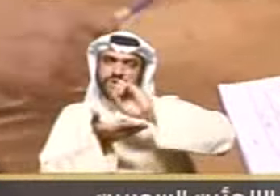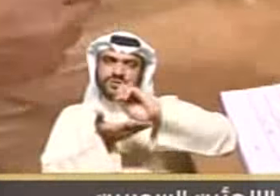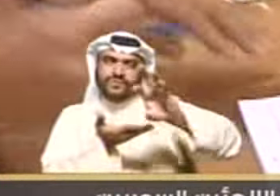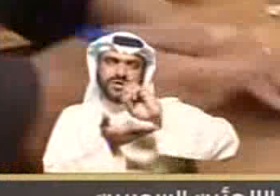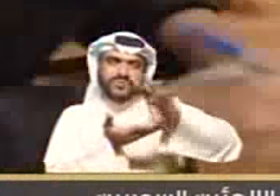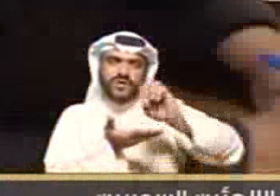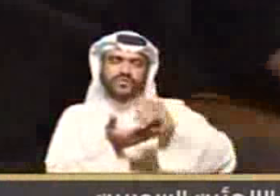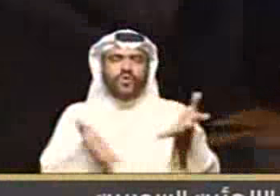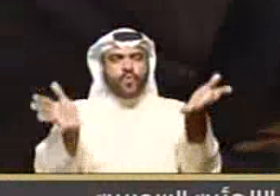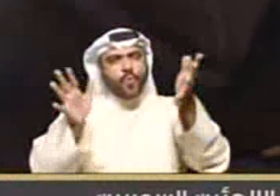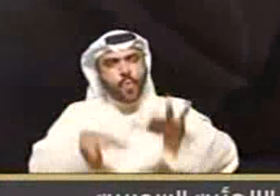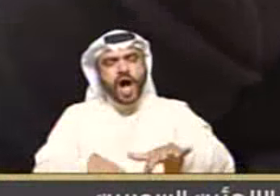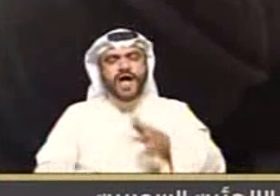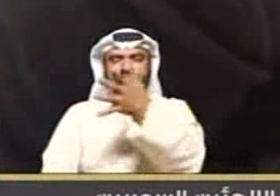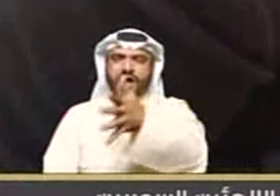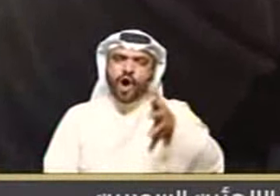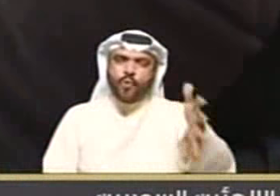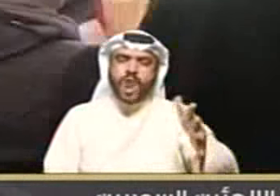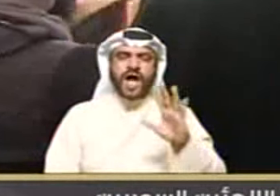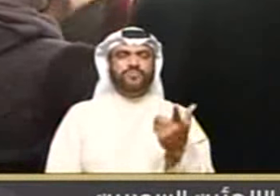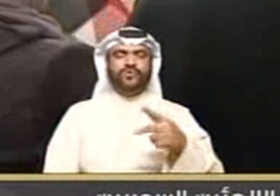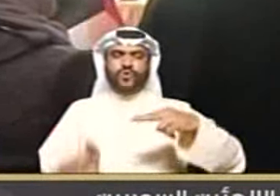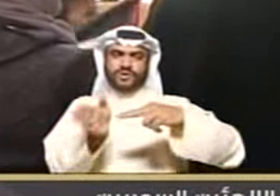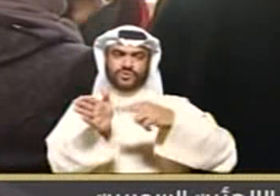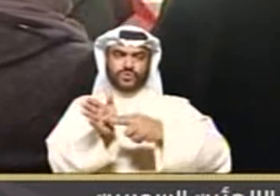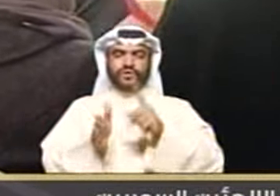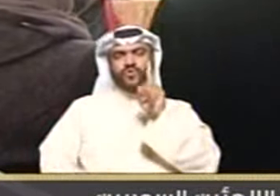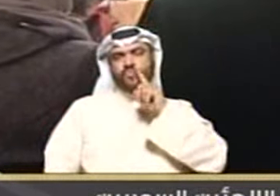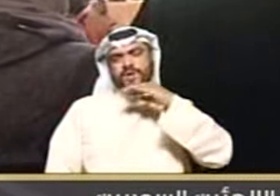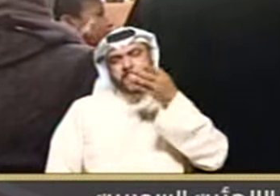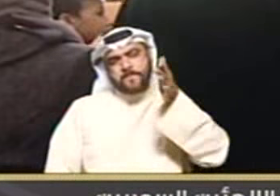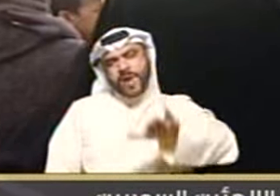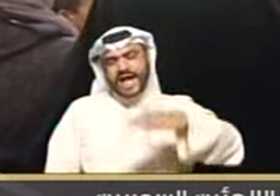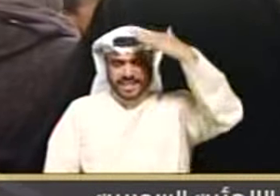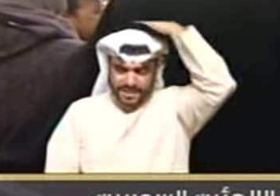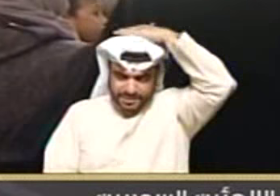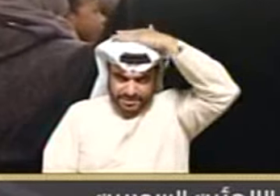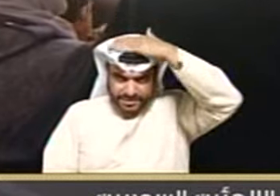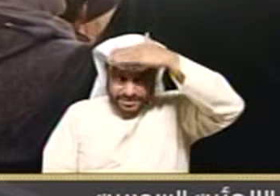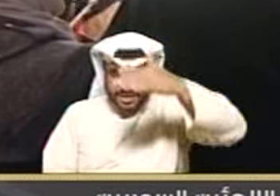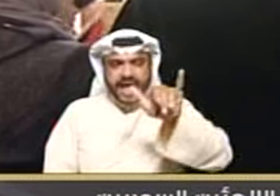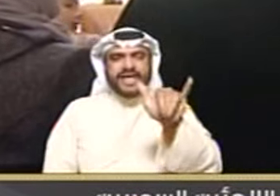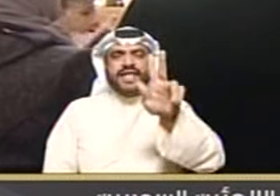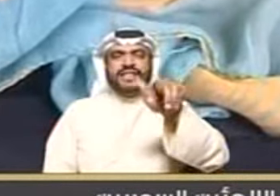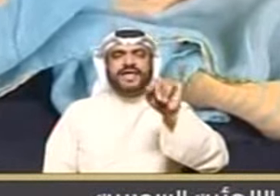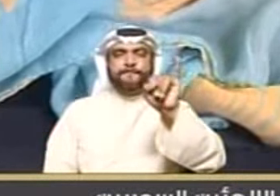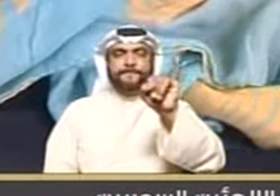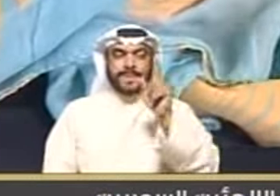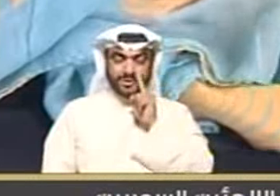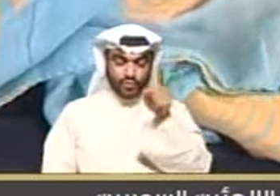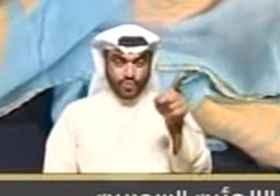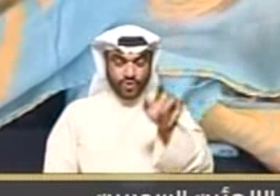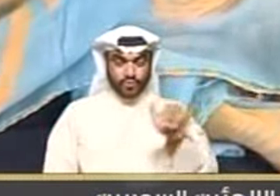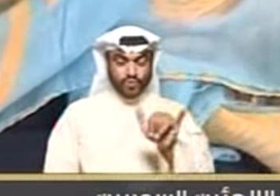الأيتام لآلاف من أبناء اللاجئين السوريين بالمخيمات ومراكز الإيواء شرقي العاصمة عمان ومدينة مادبا،